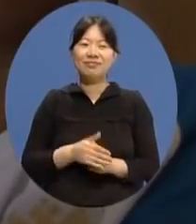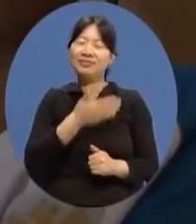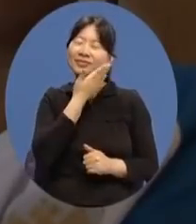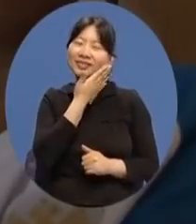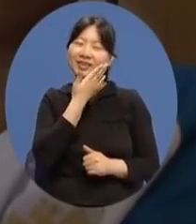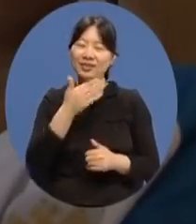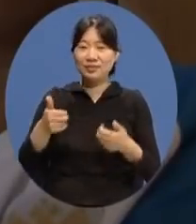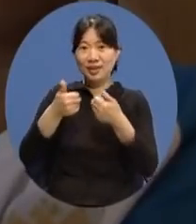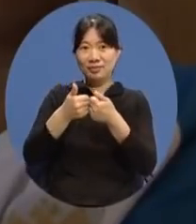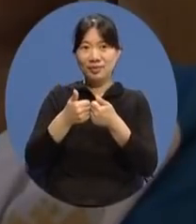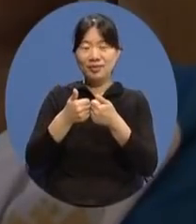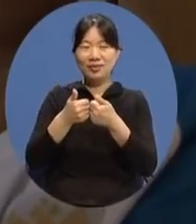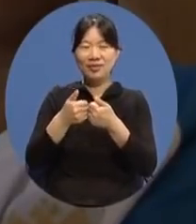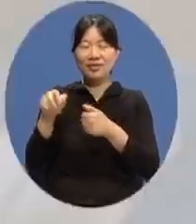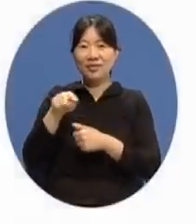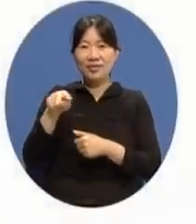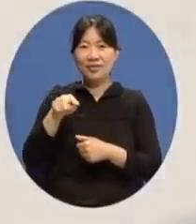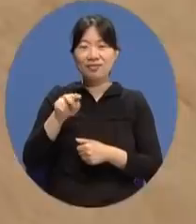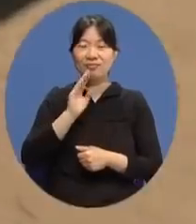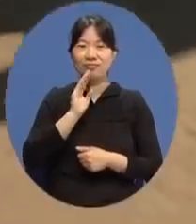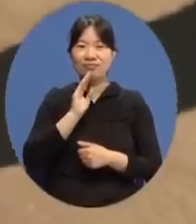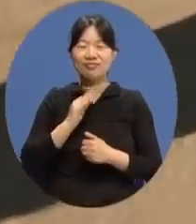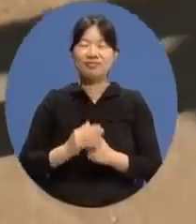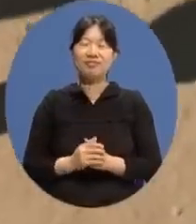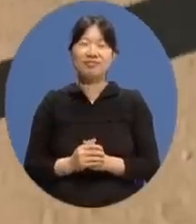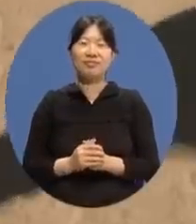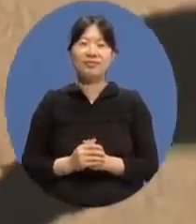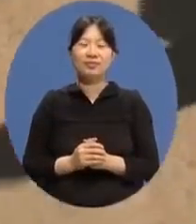귀여운 라이벌이죠?